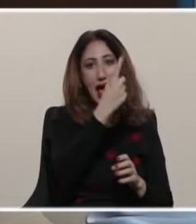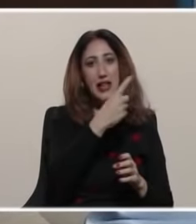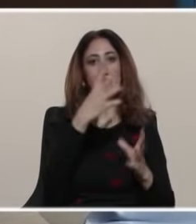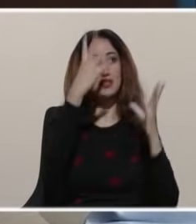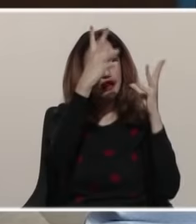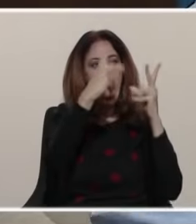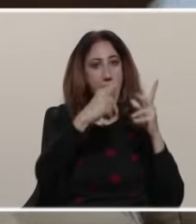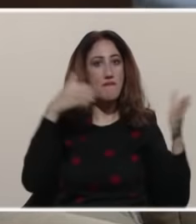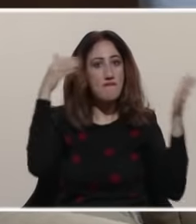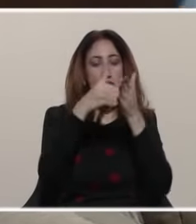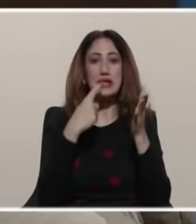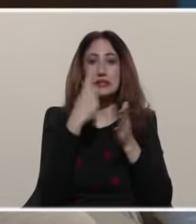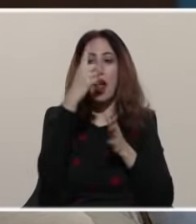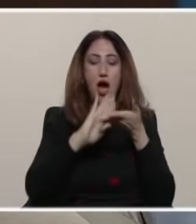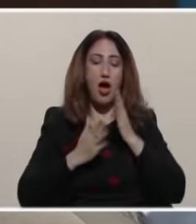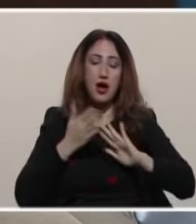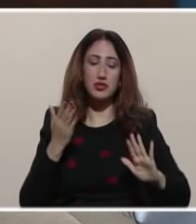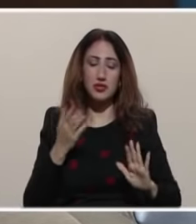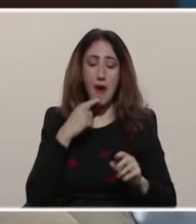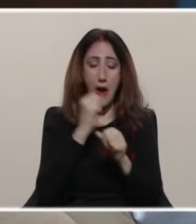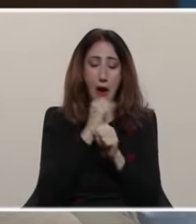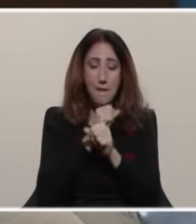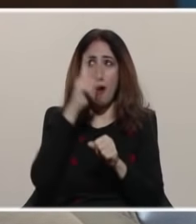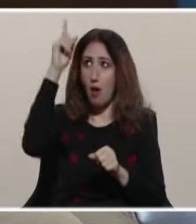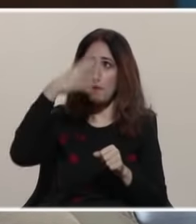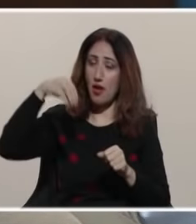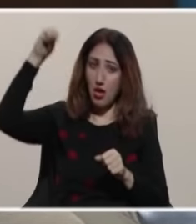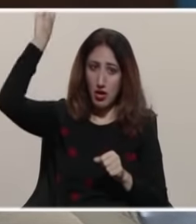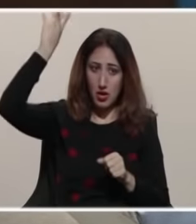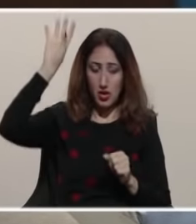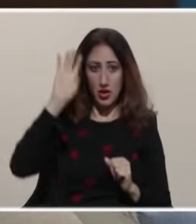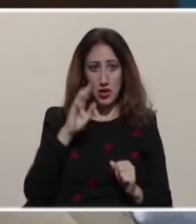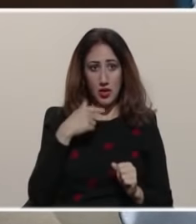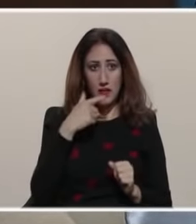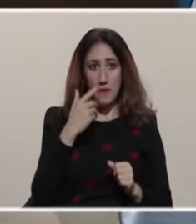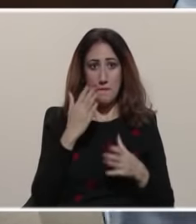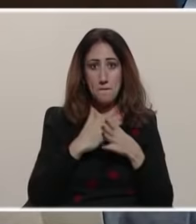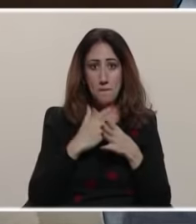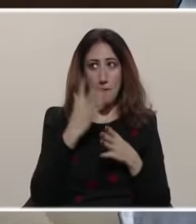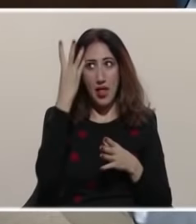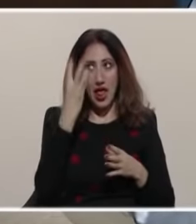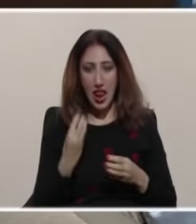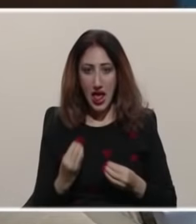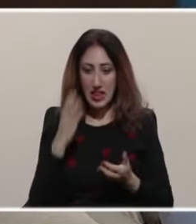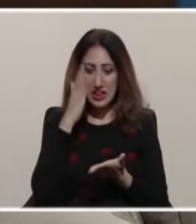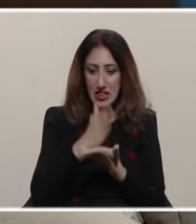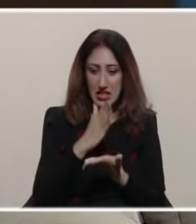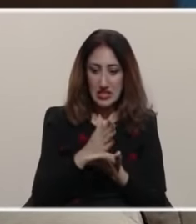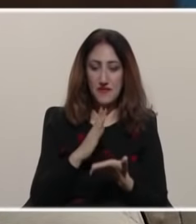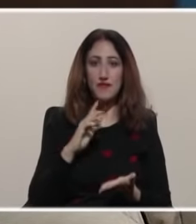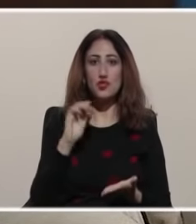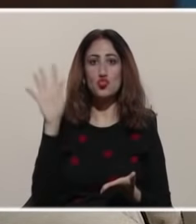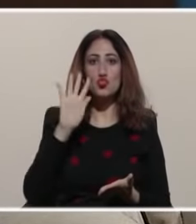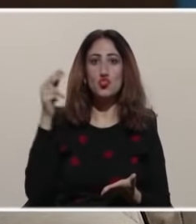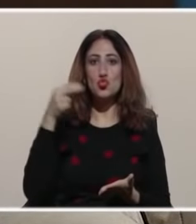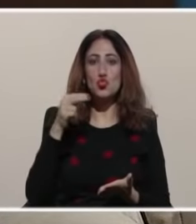رمضان. والعلماء قالوا إنه رفع الأعمال لعله أن يكون في ليلة النصف من شعبان. يبقى احنا عندنا رفع الأعمال